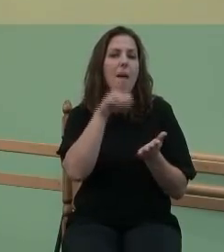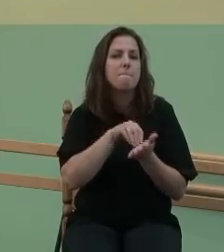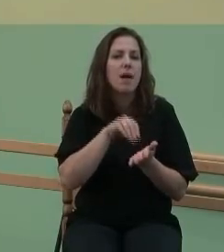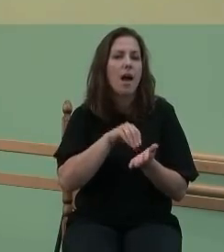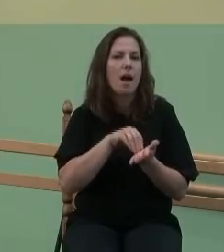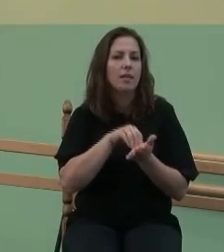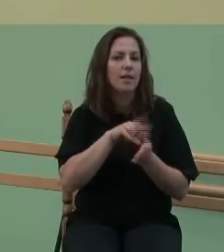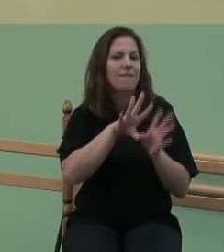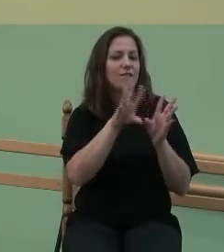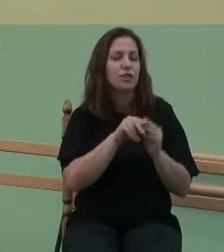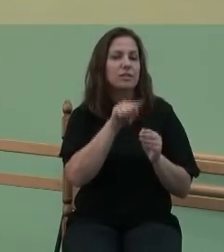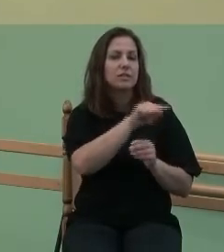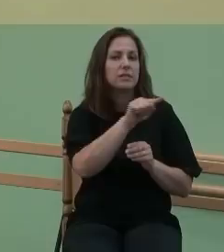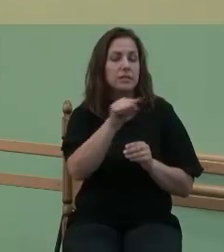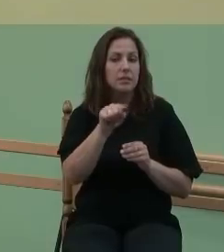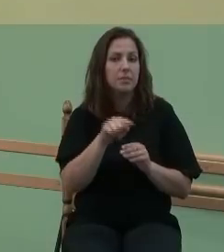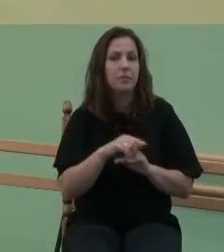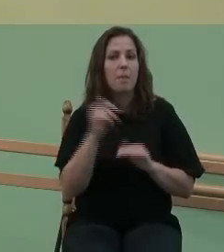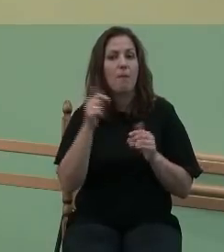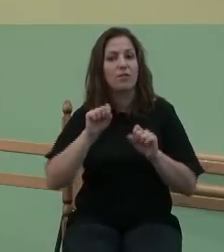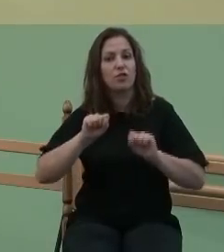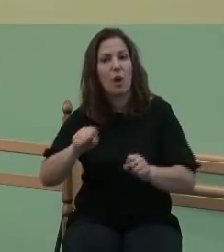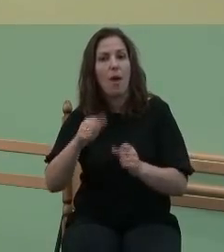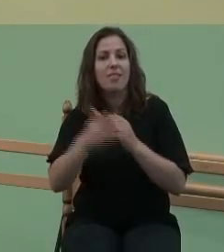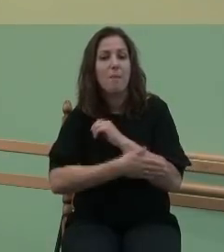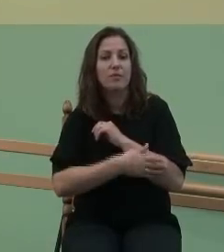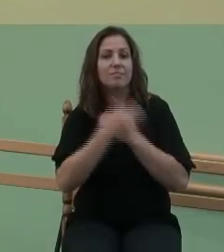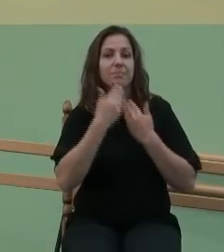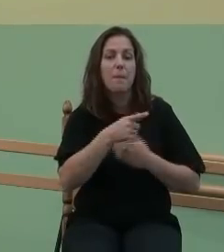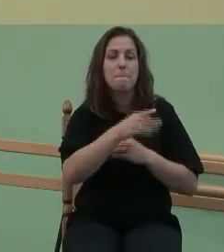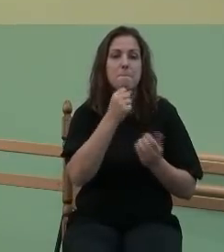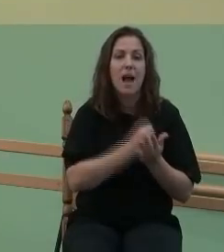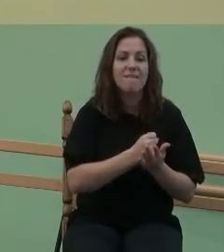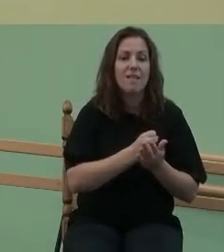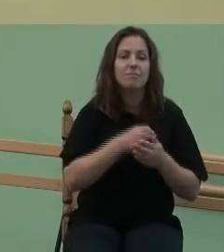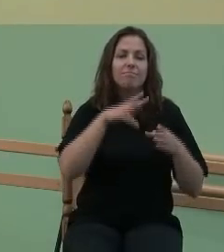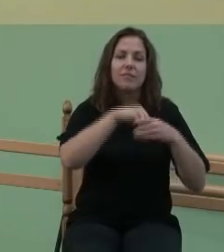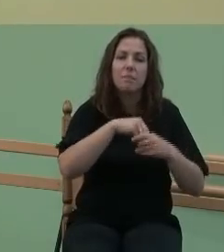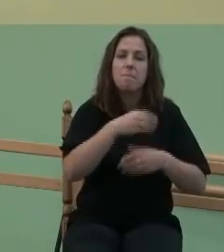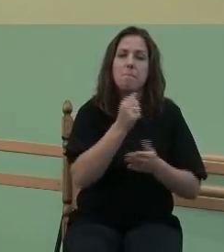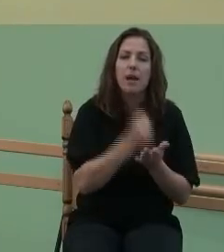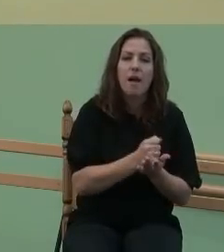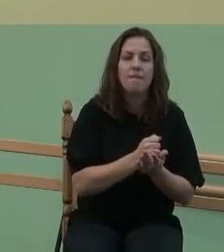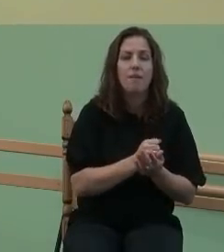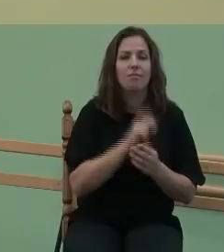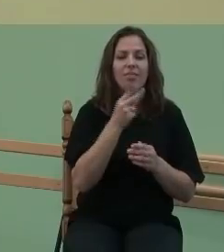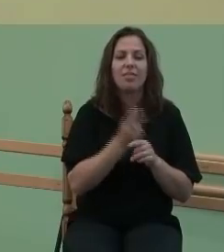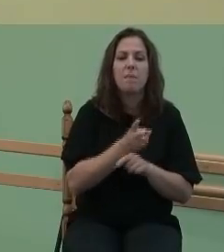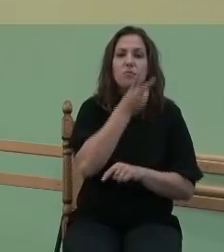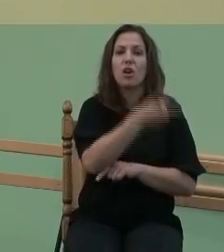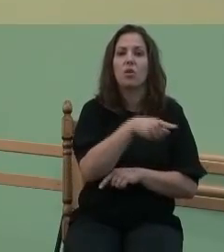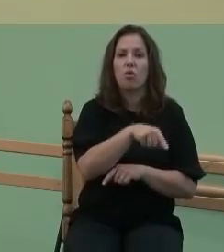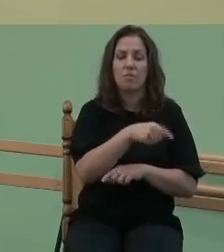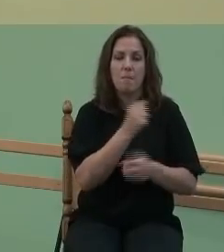praktyką tych wszystkich, którzy powinni działać na podstawie prawa, w granicach prawa i nie przekraczać tego